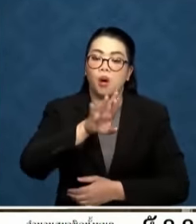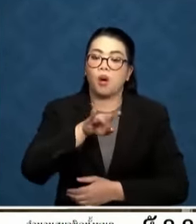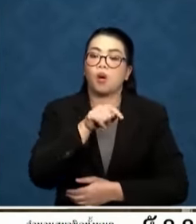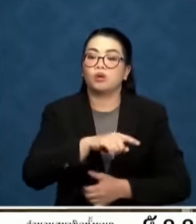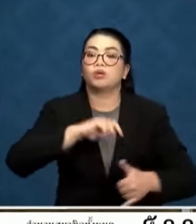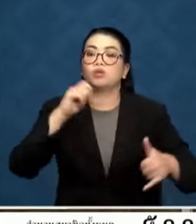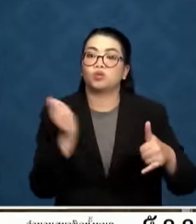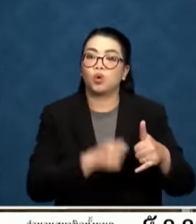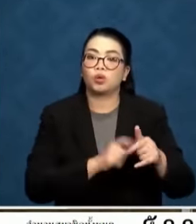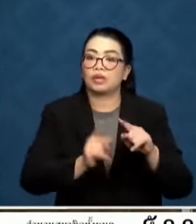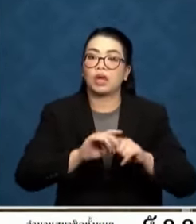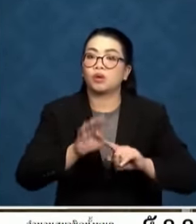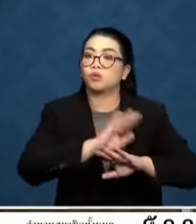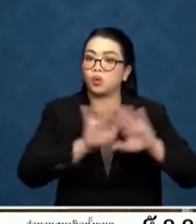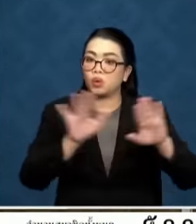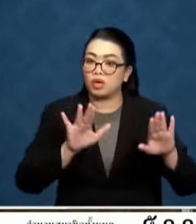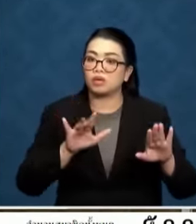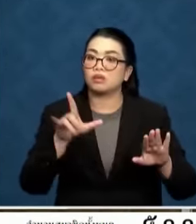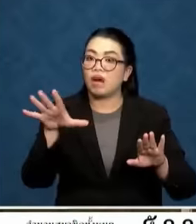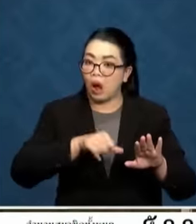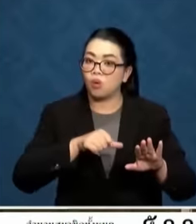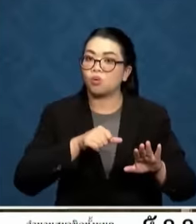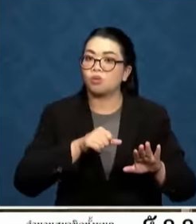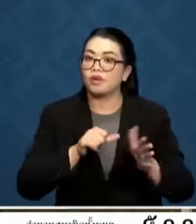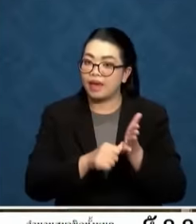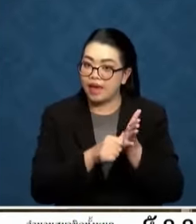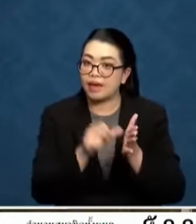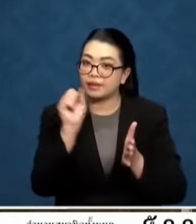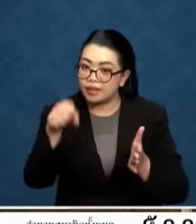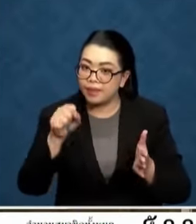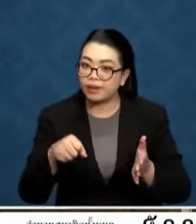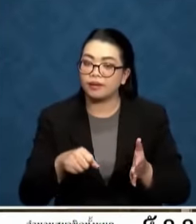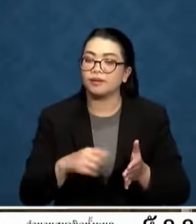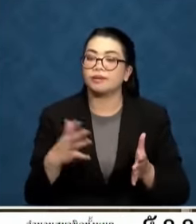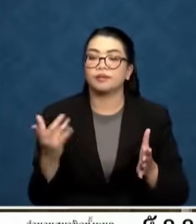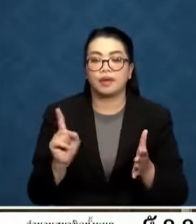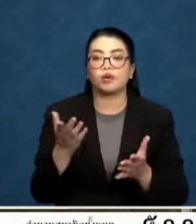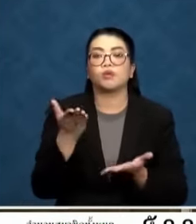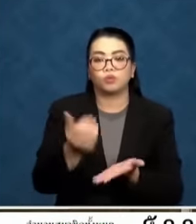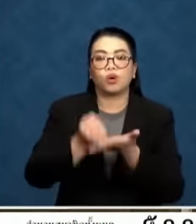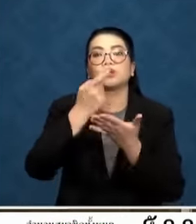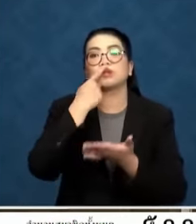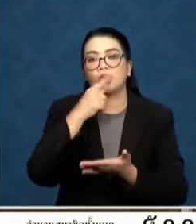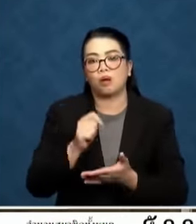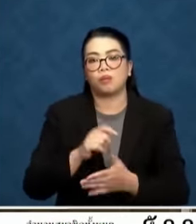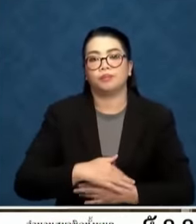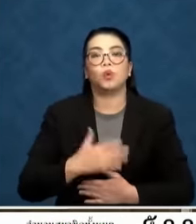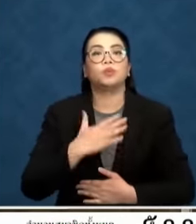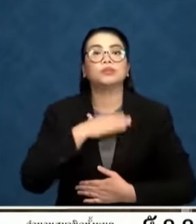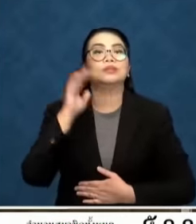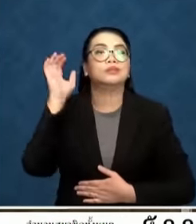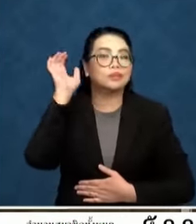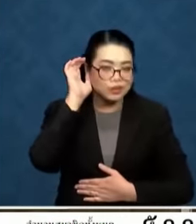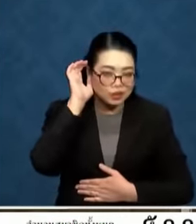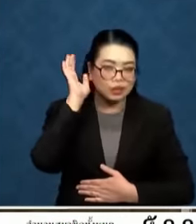อย่างยิ่งสุดท้ายจริงๆครับผมเชื่อวันมะรืน